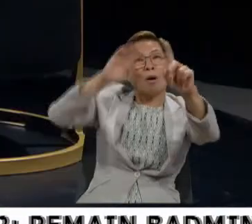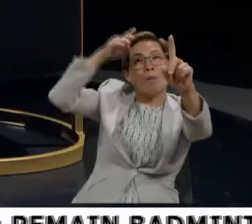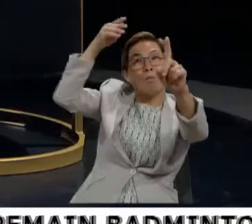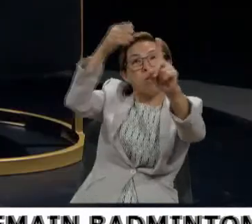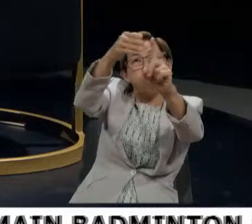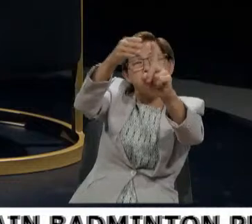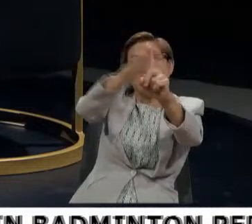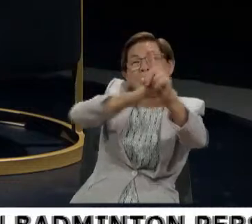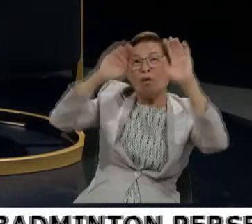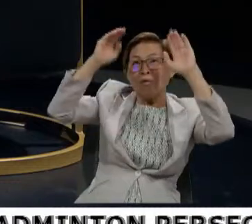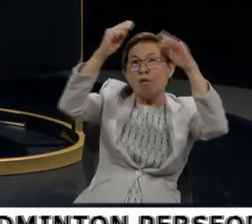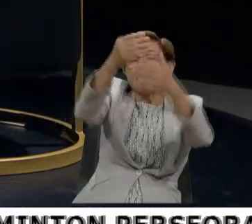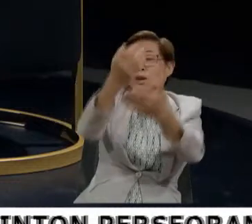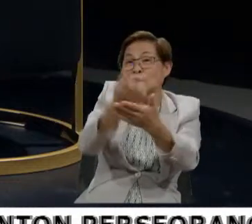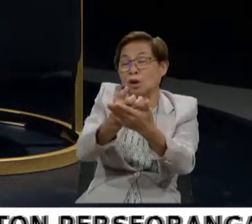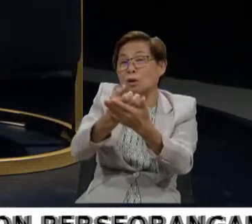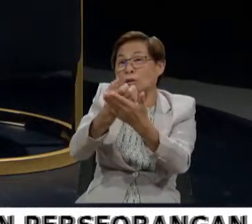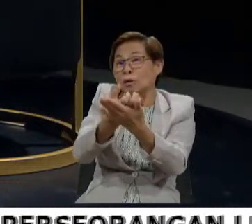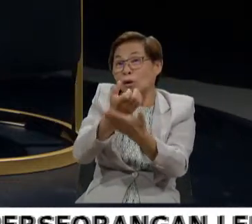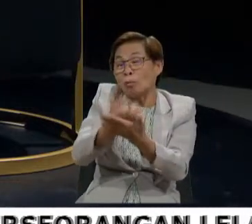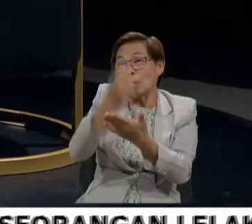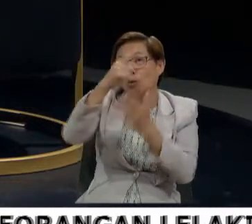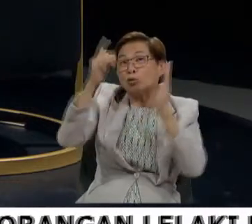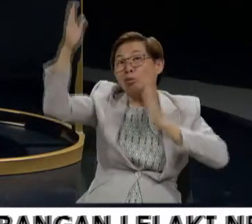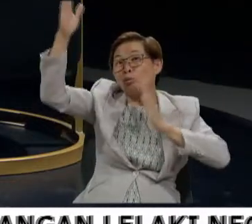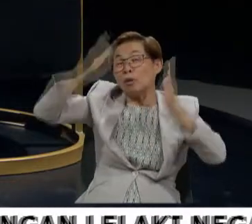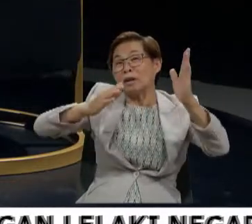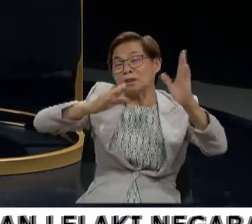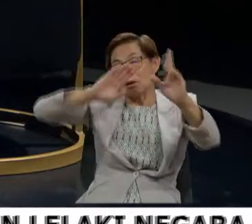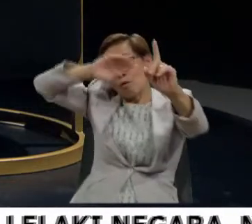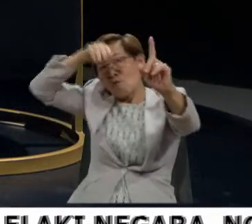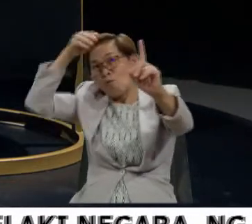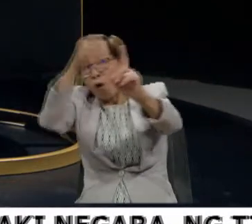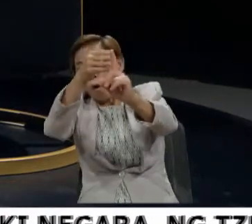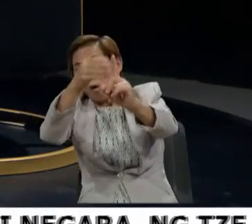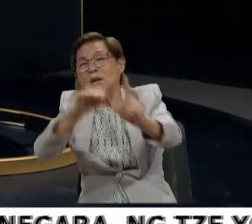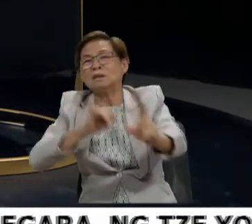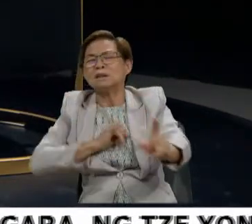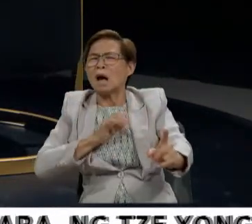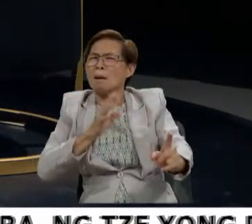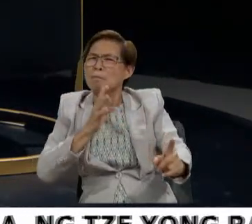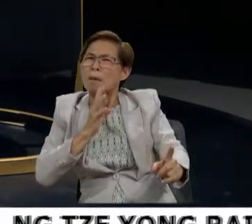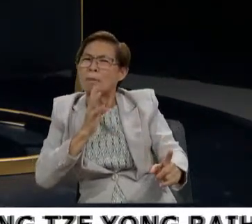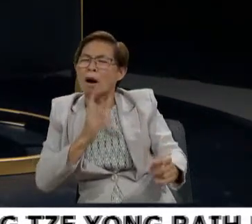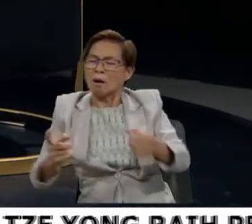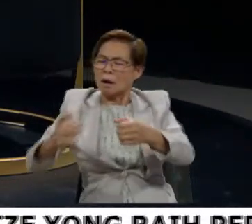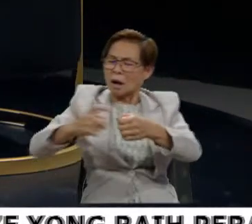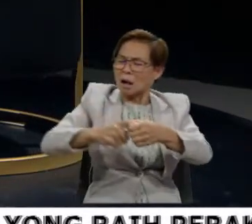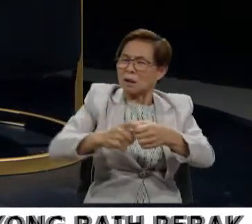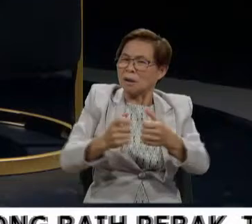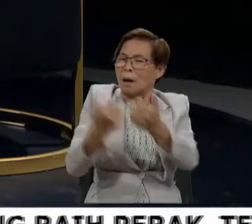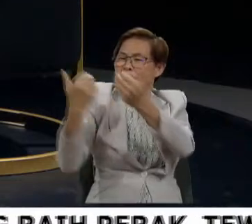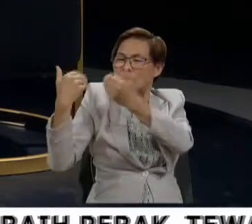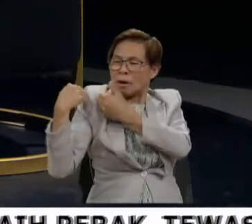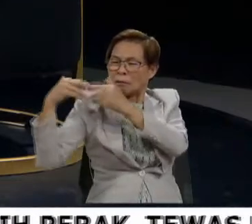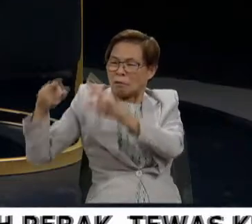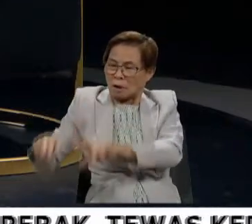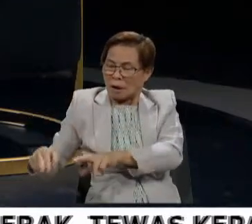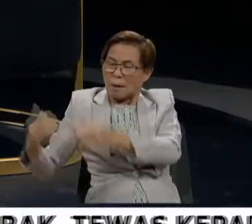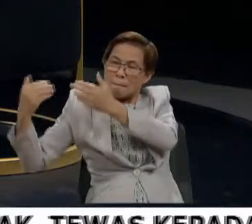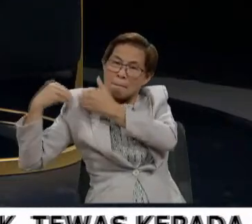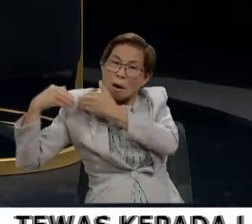tuju ataupun fokus ekonomi untuk negara ini pergi dan saya nak menyebut tentang nak kaitkan dengan peranan rakyat yang